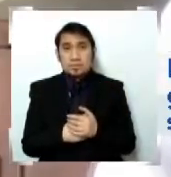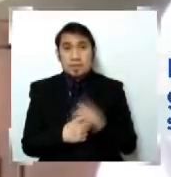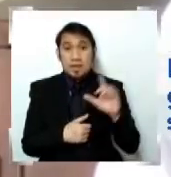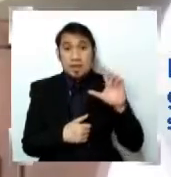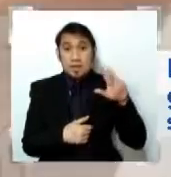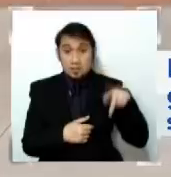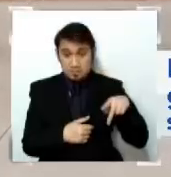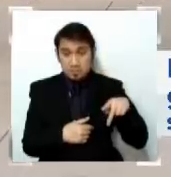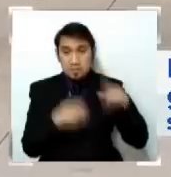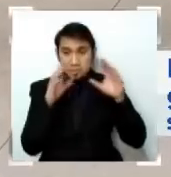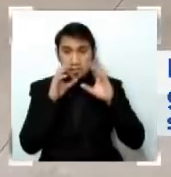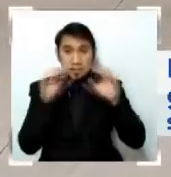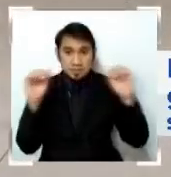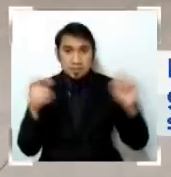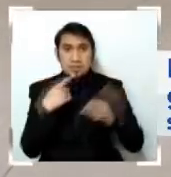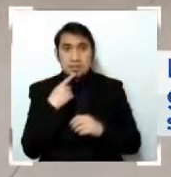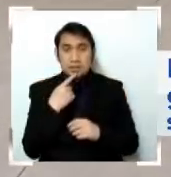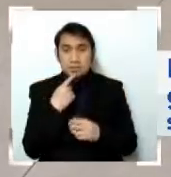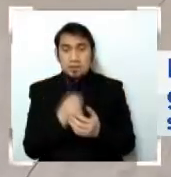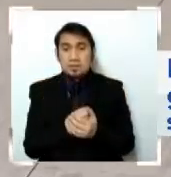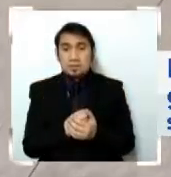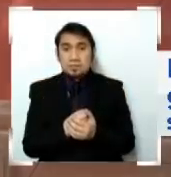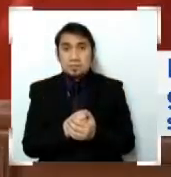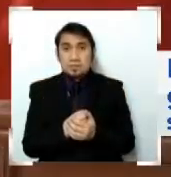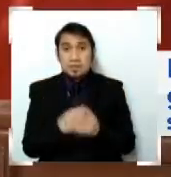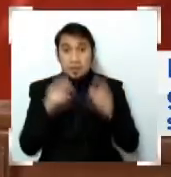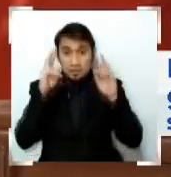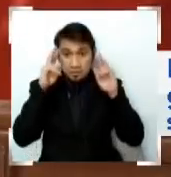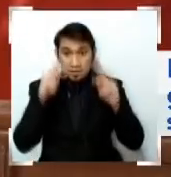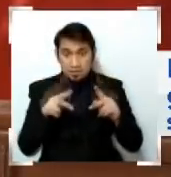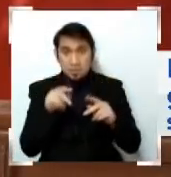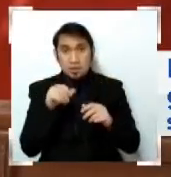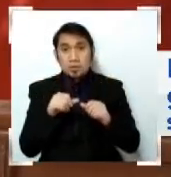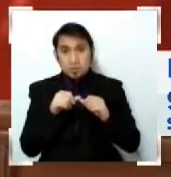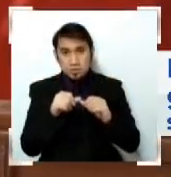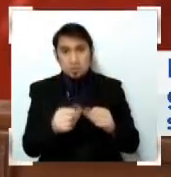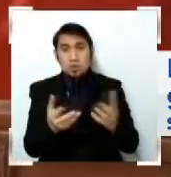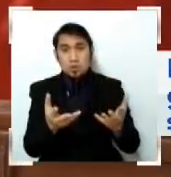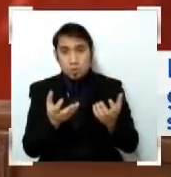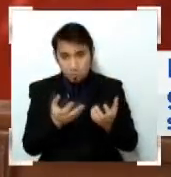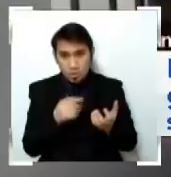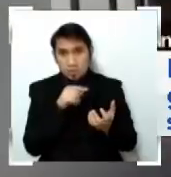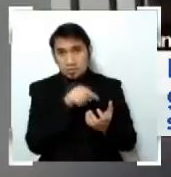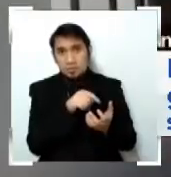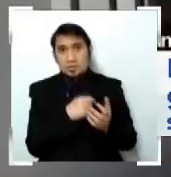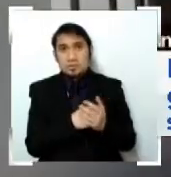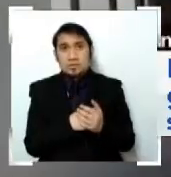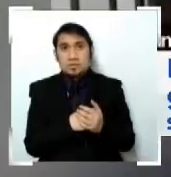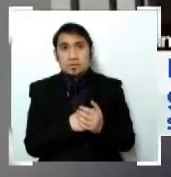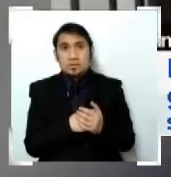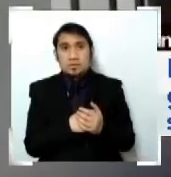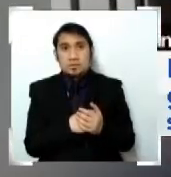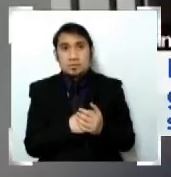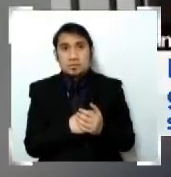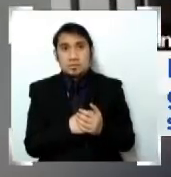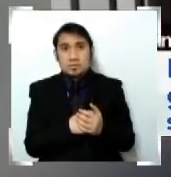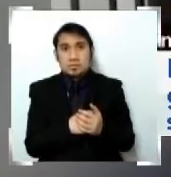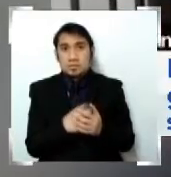Francis Pangilinan, si Vice President Lenny Robredo pa rin ang nais nilang maging standard bearer. He has not decided